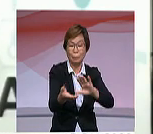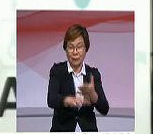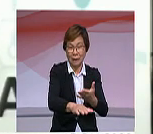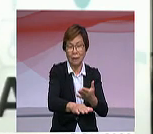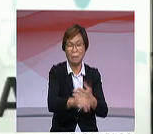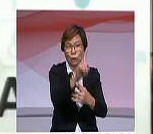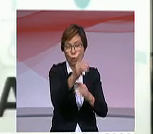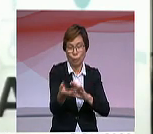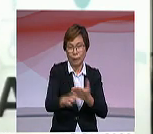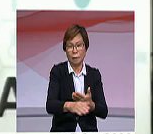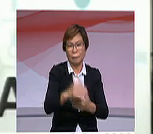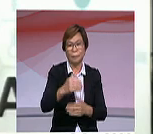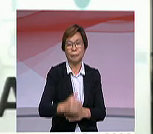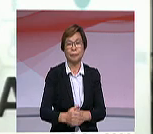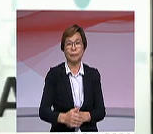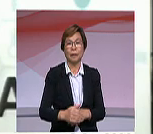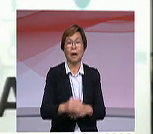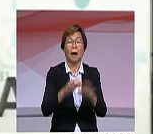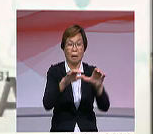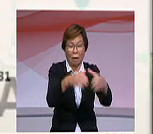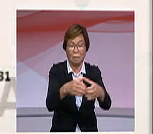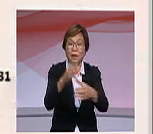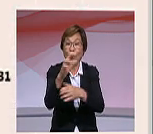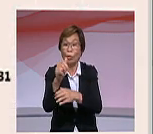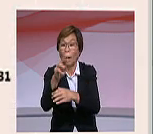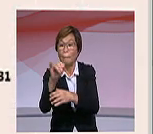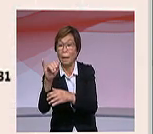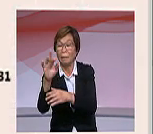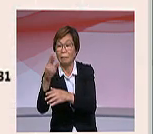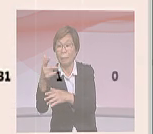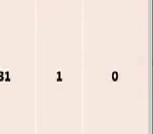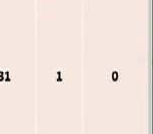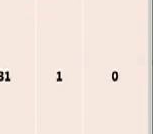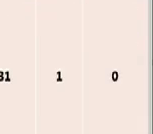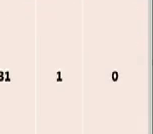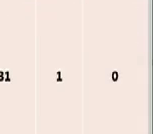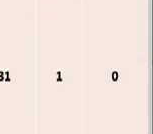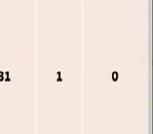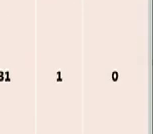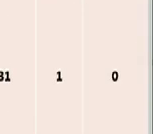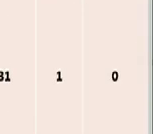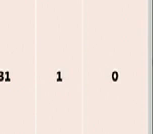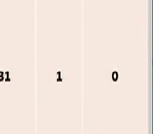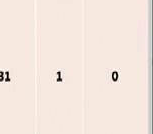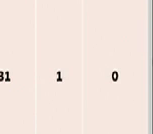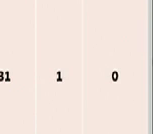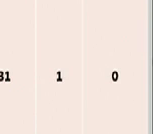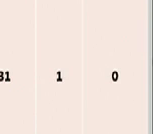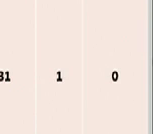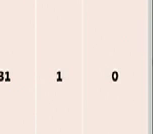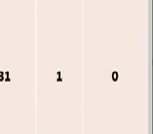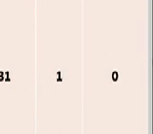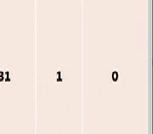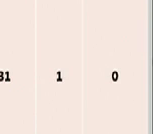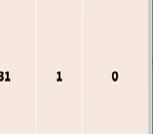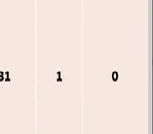index. Next. Kluster ramai-ramai iaitu di Sandakan Sabah ada pertambahan satu kes dan jumlah kes dah 117. Jumlah yang